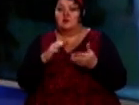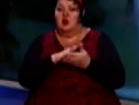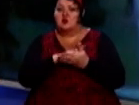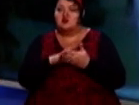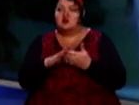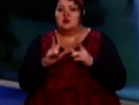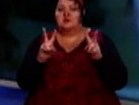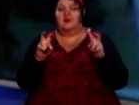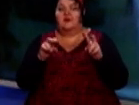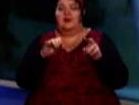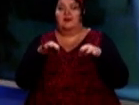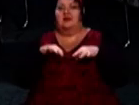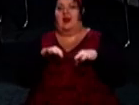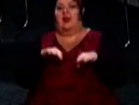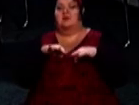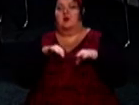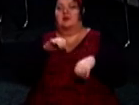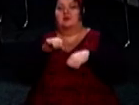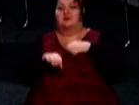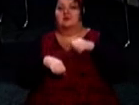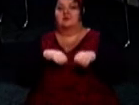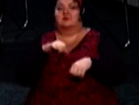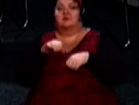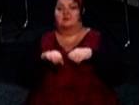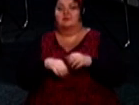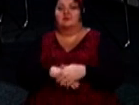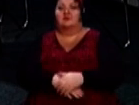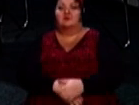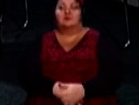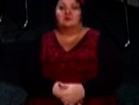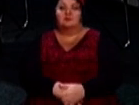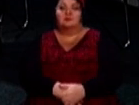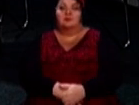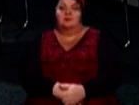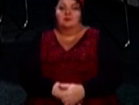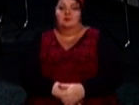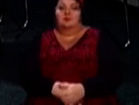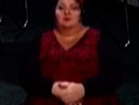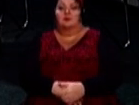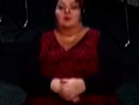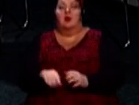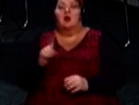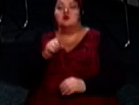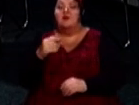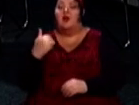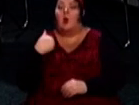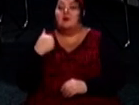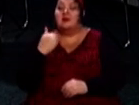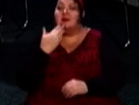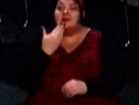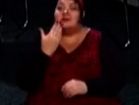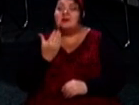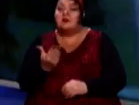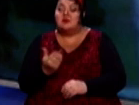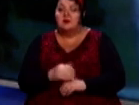транспорту. Що ви хотіли запитати у Ірини Станіславівни?